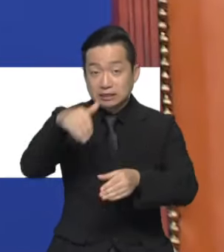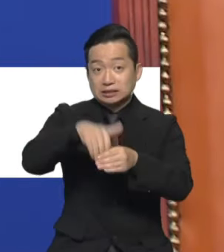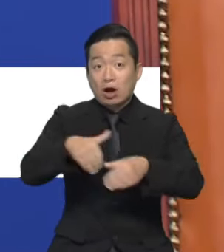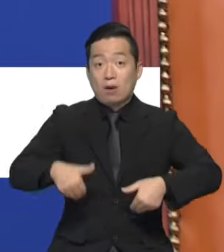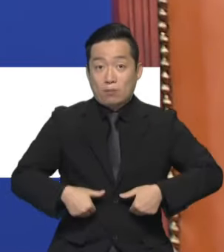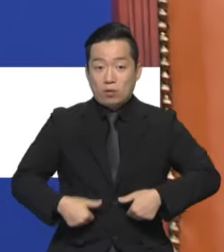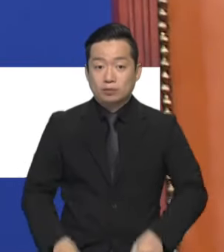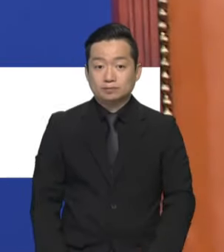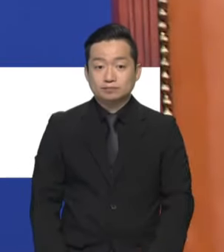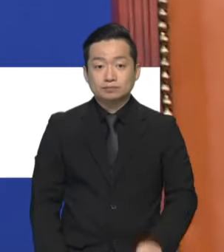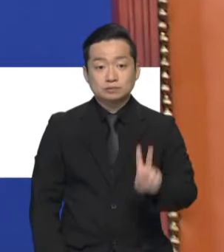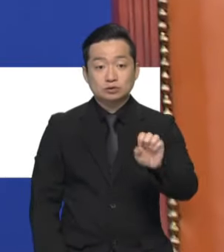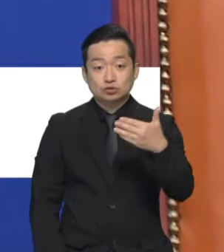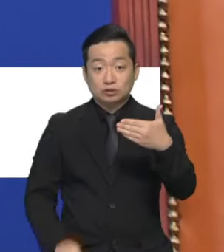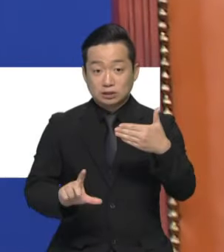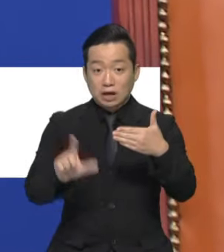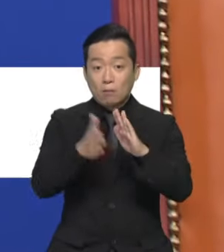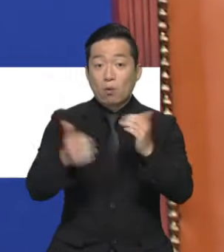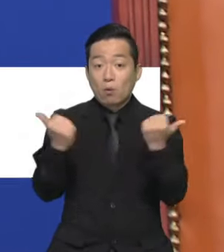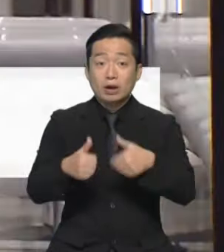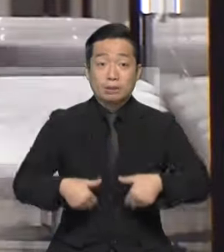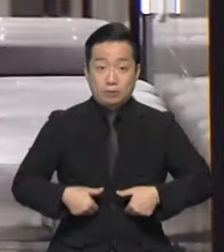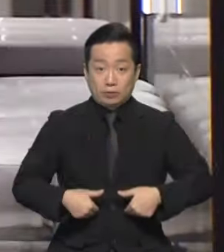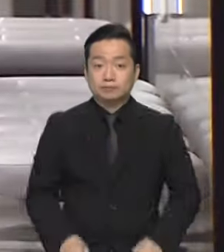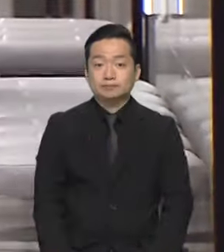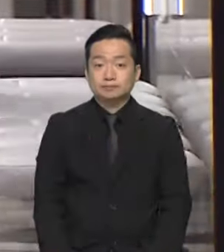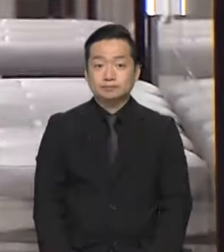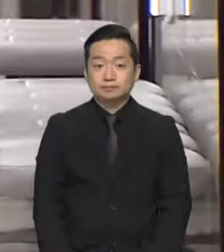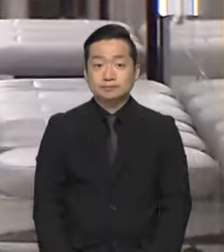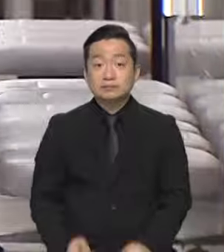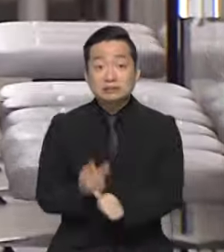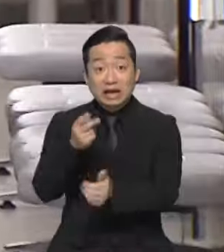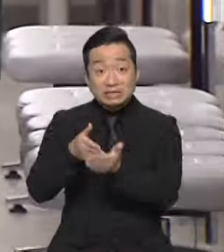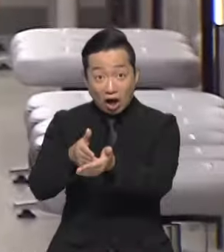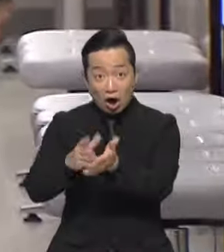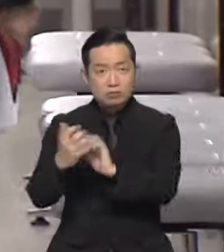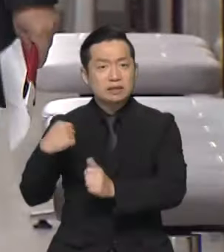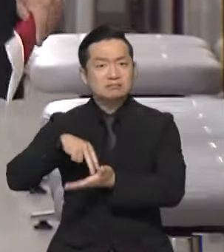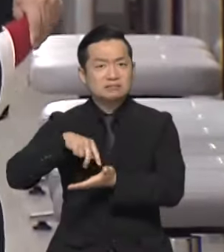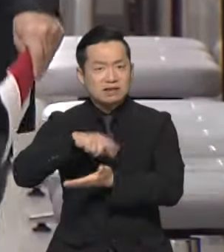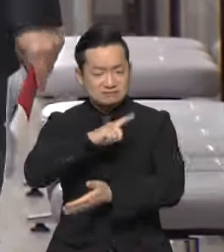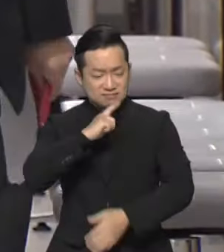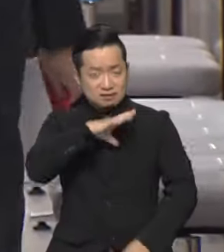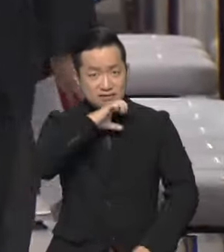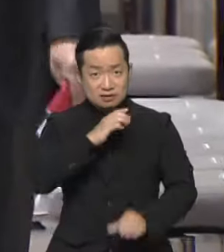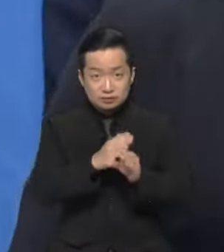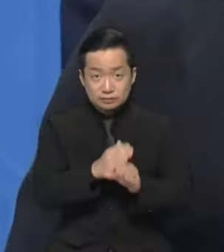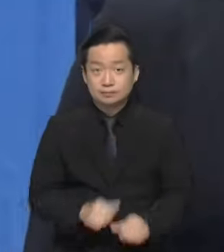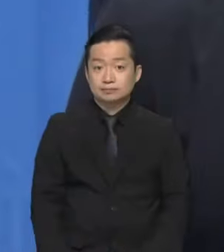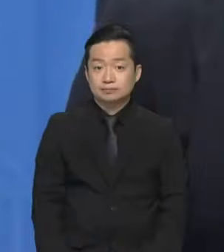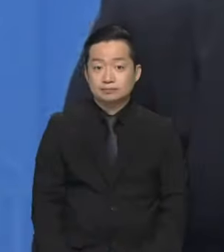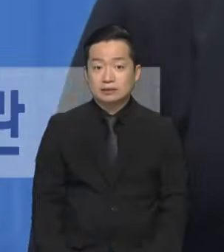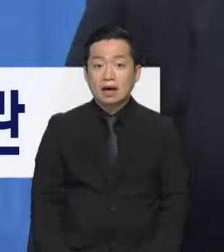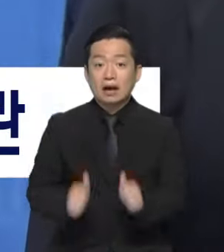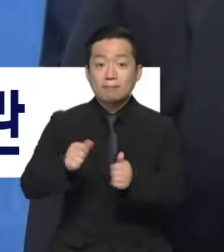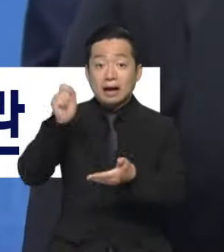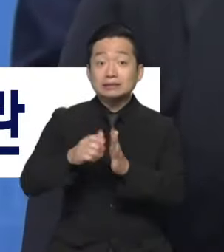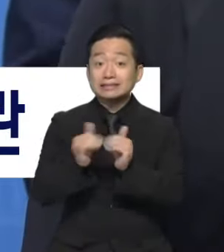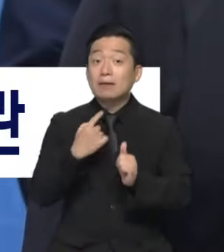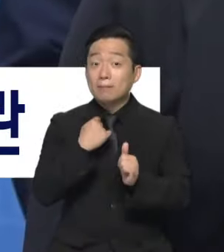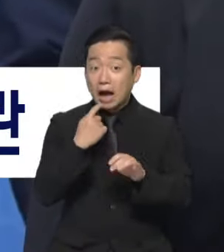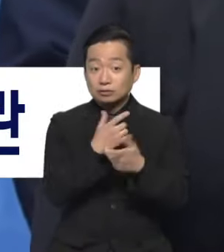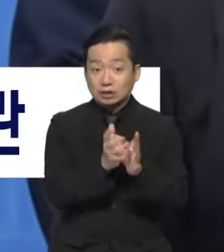29일 본회의가 필요하다는 입장인데. 탄핵안에 대해 국민의힘이 반발하고 있는 가운데 판사 출신